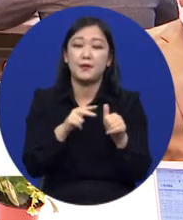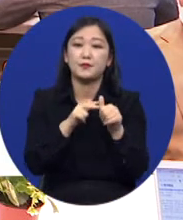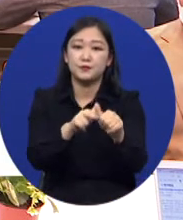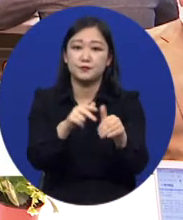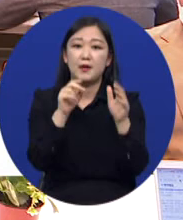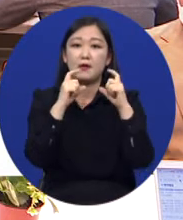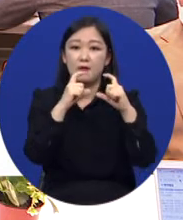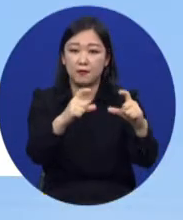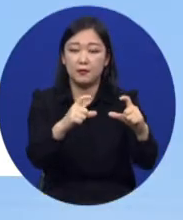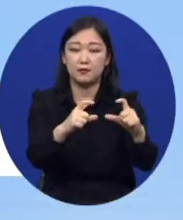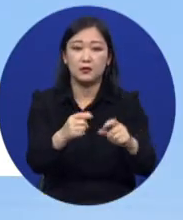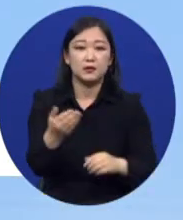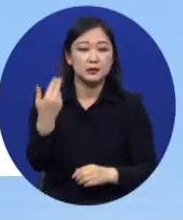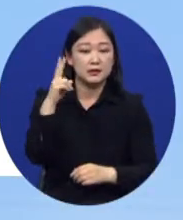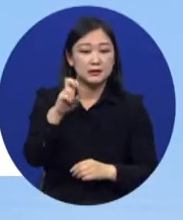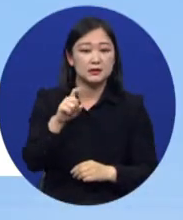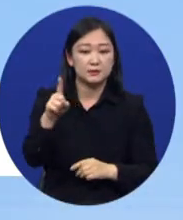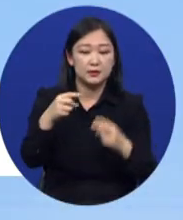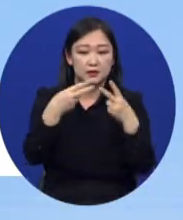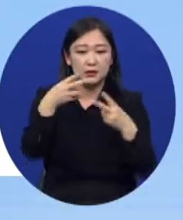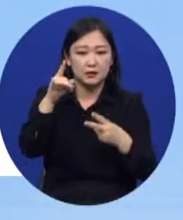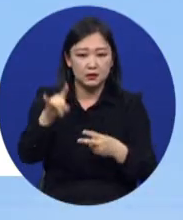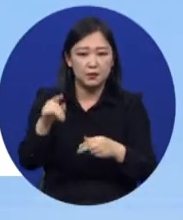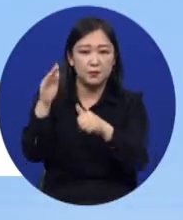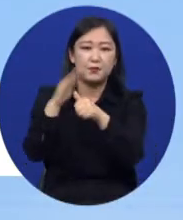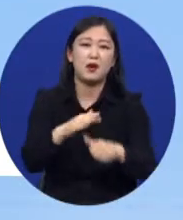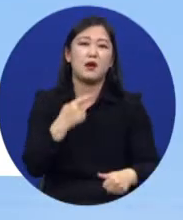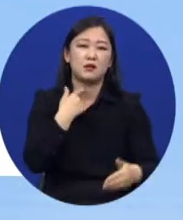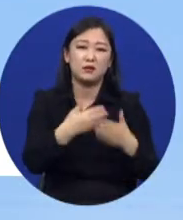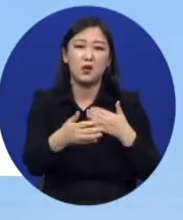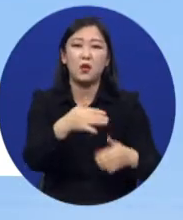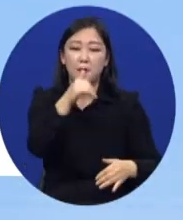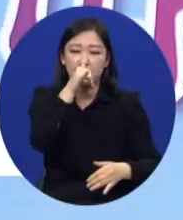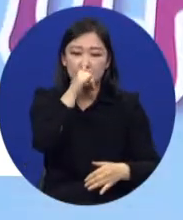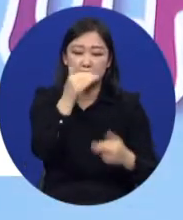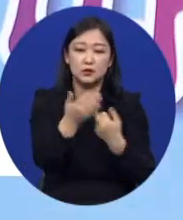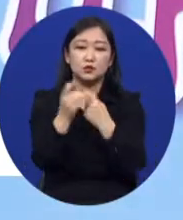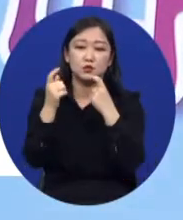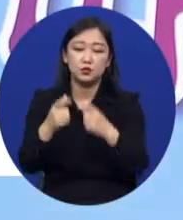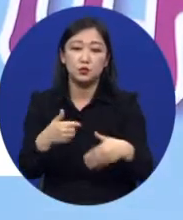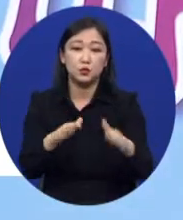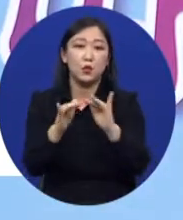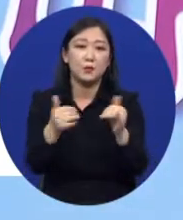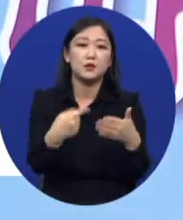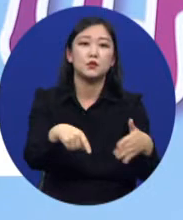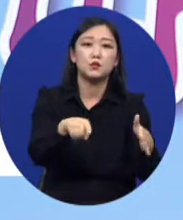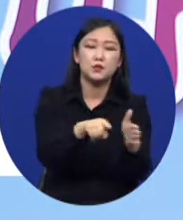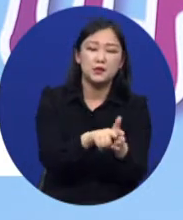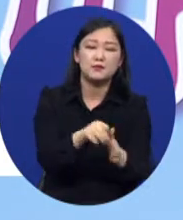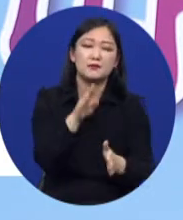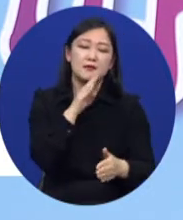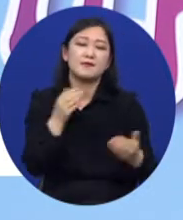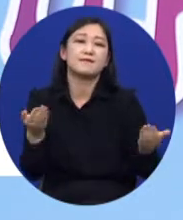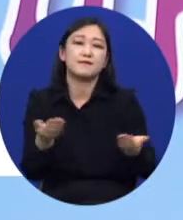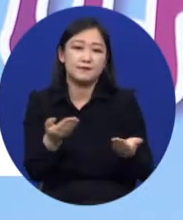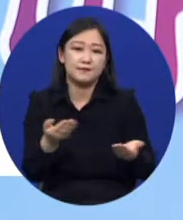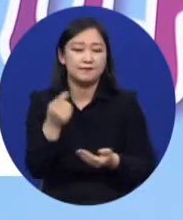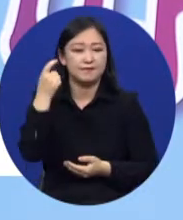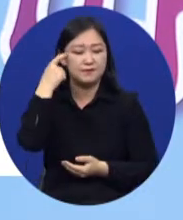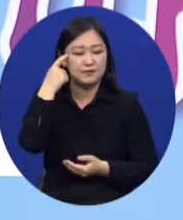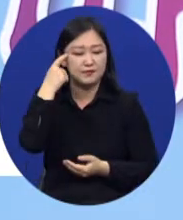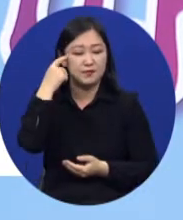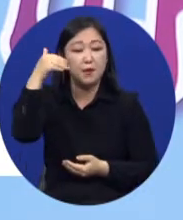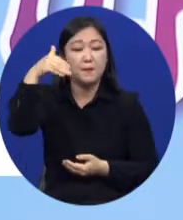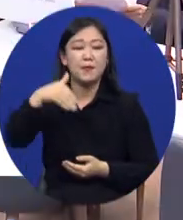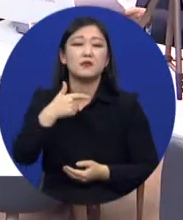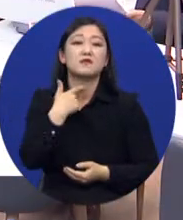변호사는 지난 20일 대 총선에서 낭만 경험이 있었지만 제주도와 제주도민을 위해 제대로 1 해보겠다는 의지를 굽힌 적이